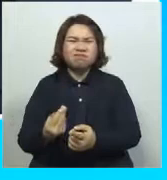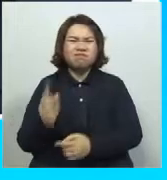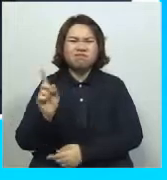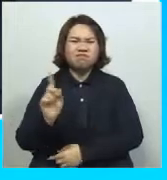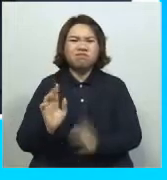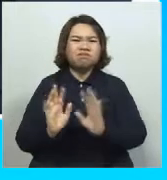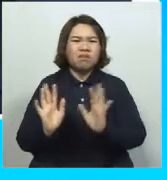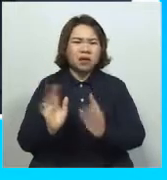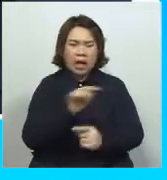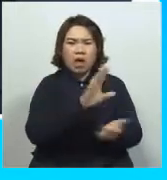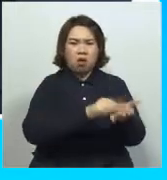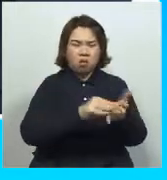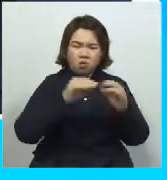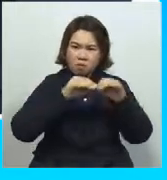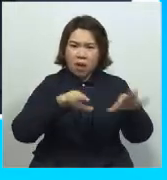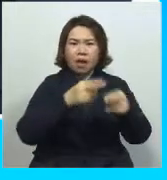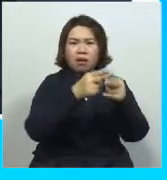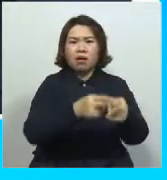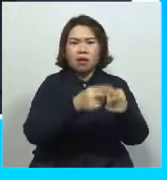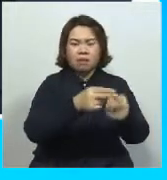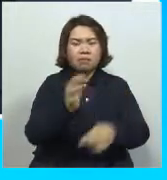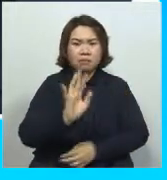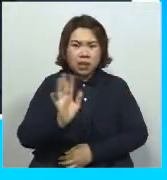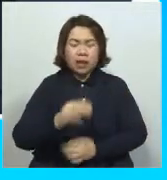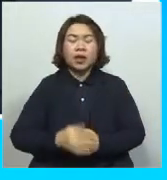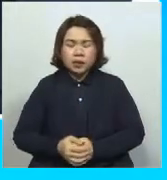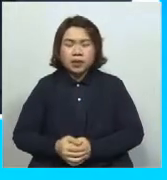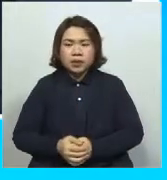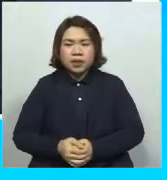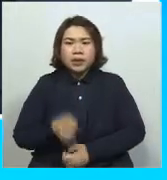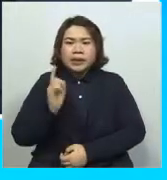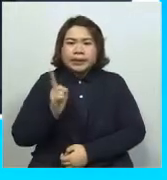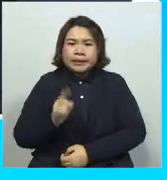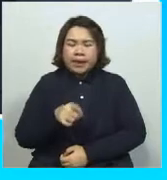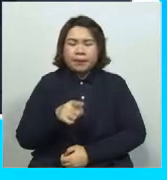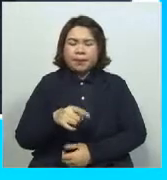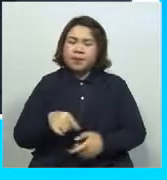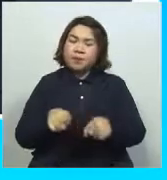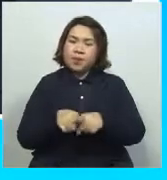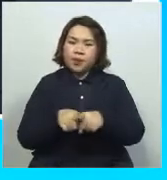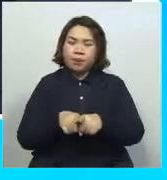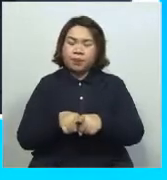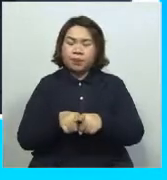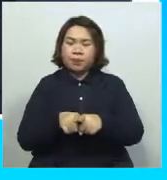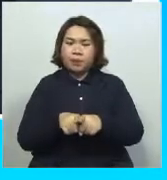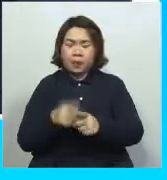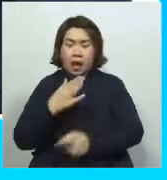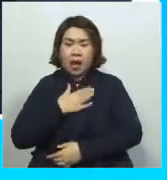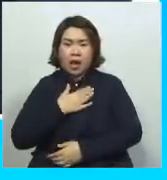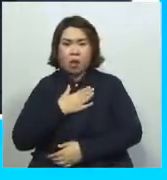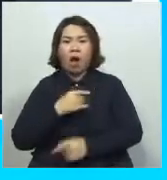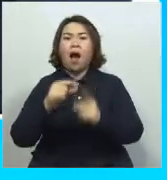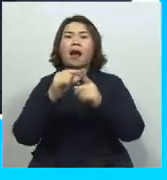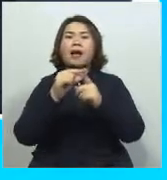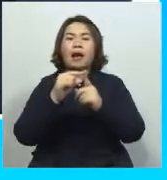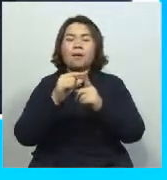ข้อมูลมาเพิ่มโดยอย่างที่เรียนนะฮะว่าอาจจะด้วยการที่ทางเราเองอาจจะใช้ค